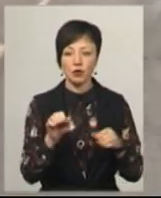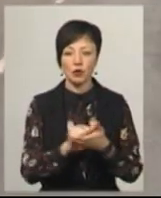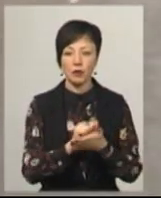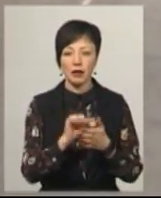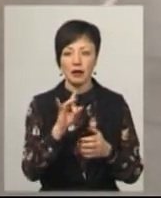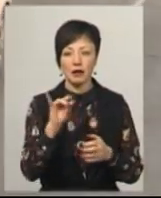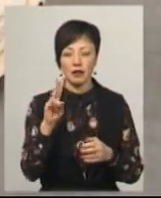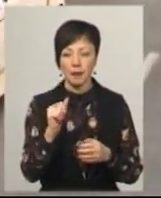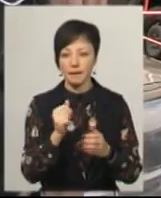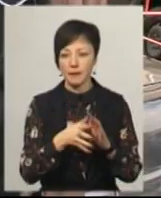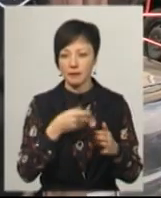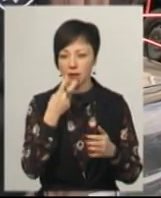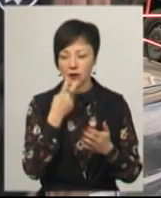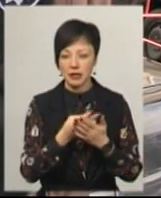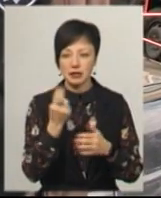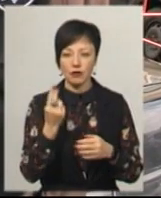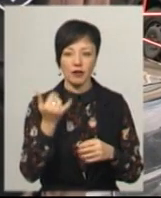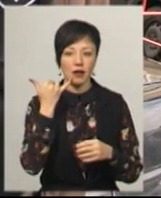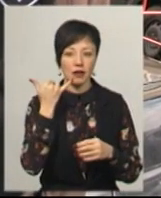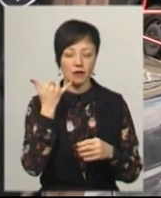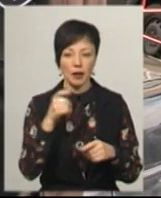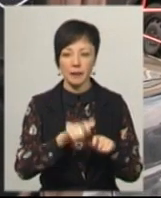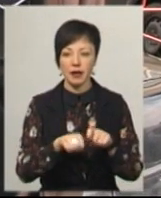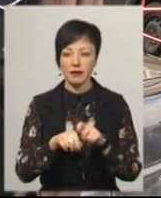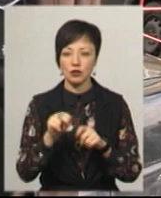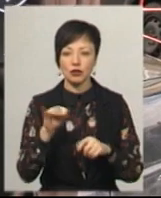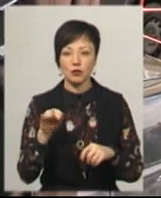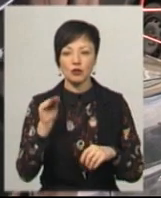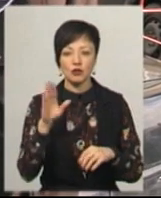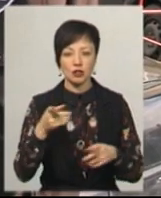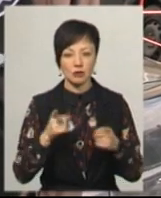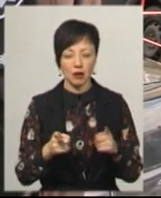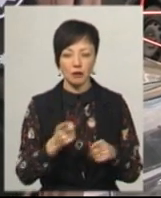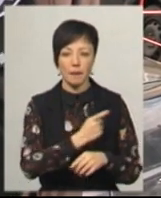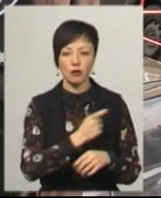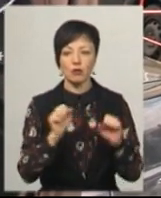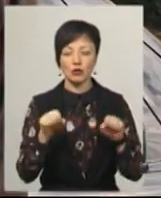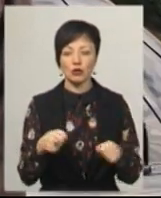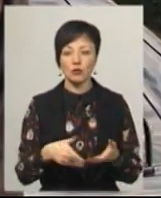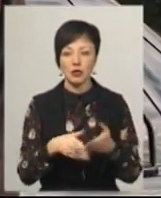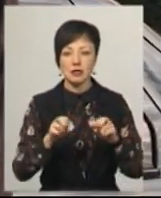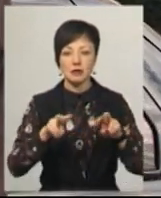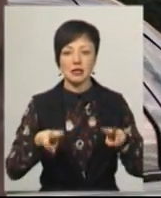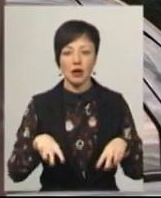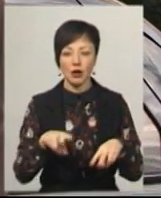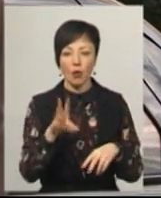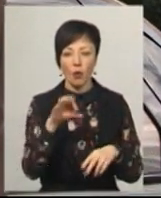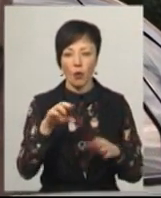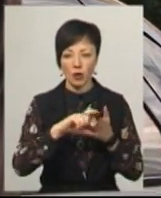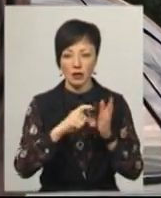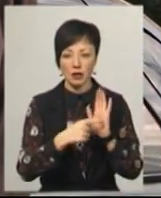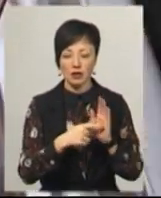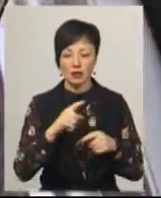Ірина пред'явила поліцейським цифрові на телефоні. Перевірити, чи посвідчення справжнє, патрульні можуть за допомогою спеціального QR-коду через